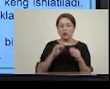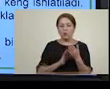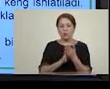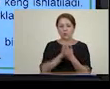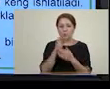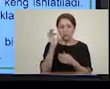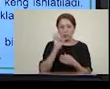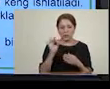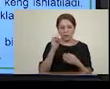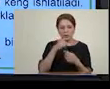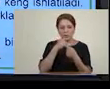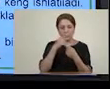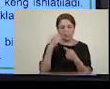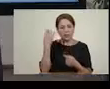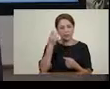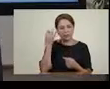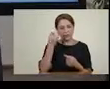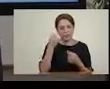ma'lumot. Mana